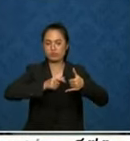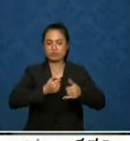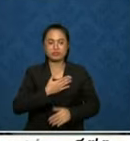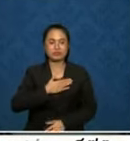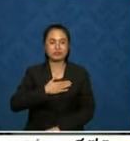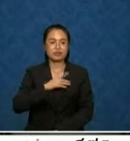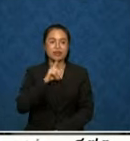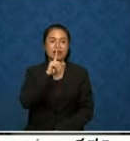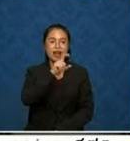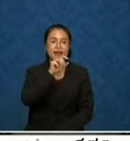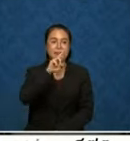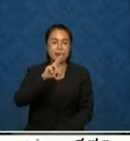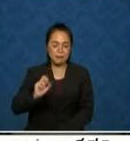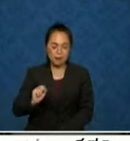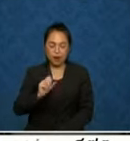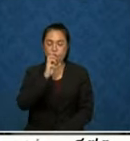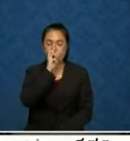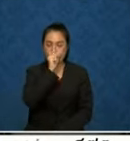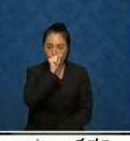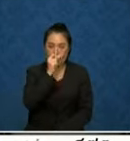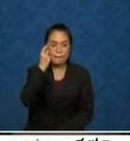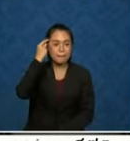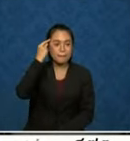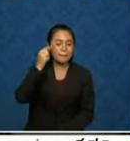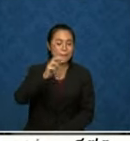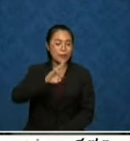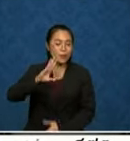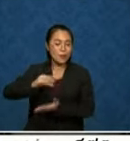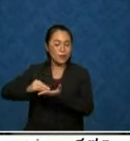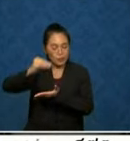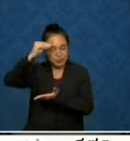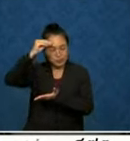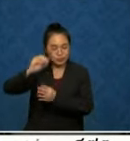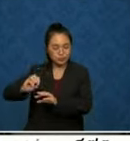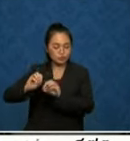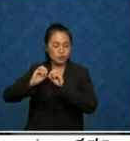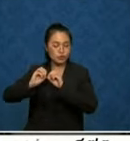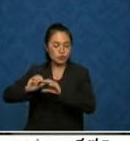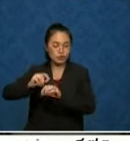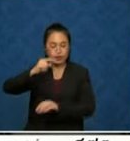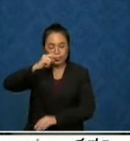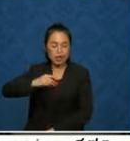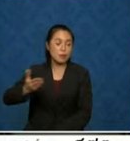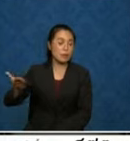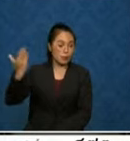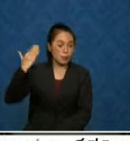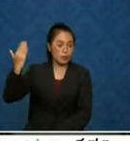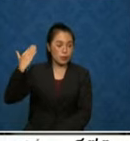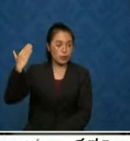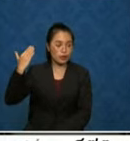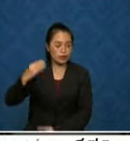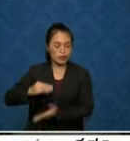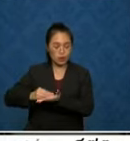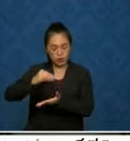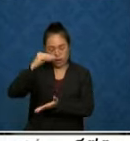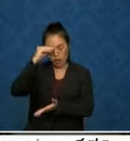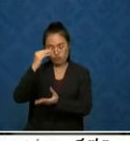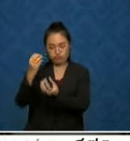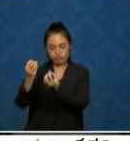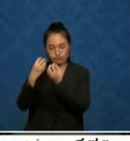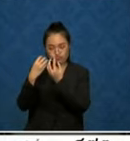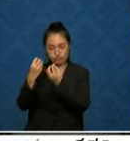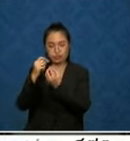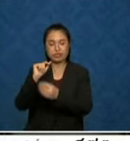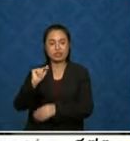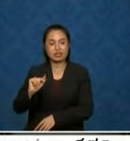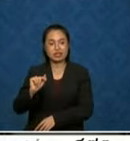ในสภาแห่งนี้นะคะว่าลองนึกย้อนไปถึงระบบการศึกษาที่พวกเราเรียนกันมาค่ะท่านประธานว่าการศึกษาที่พวกเราเรียนกันมาเนี่ยมันนำพวก